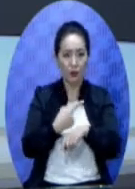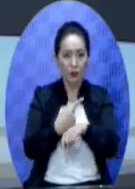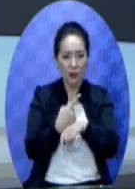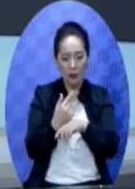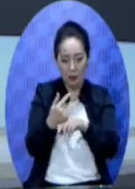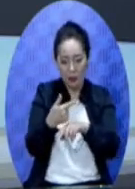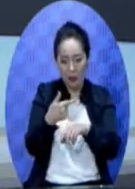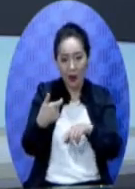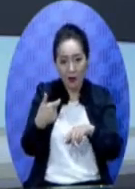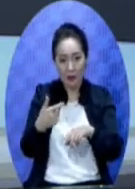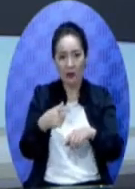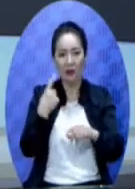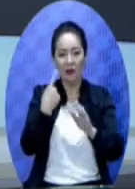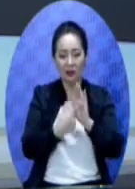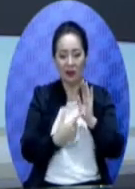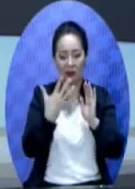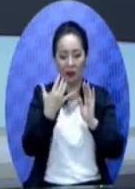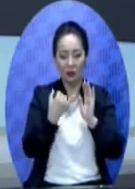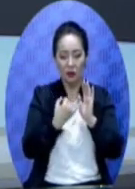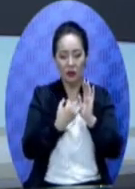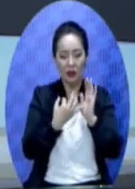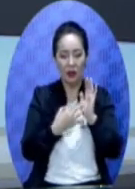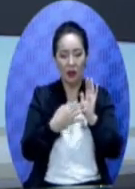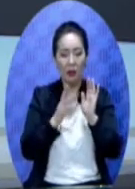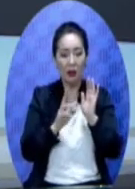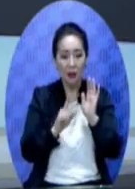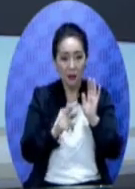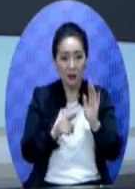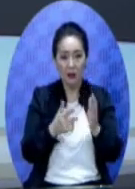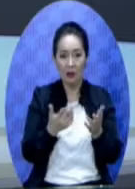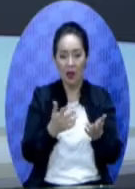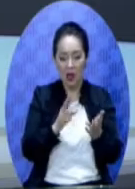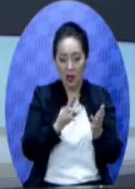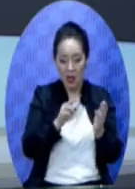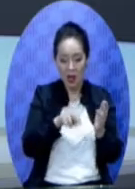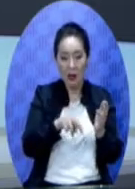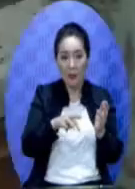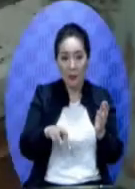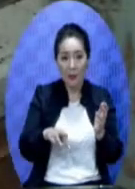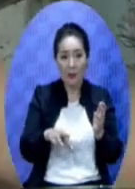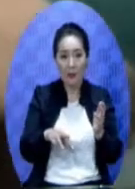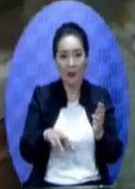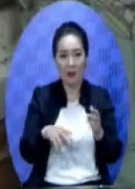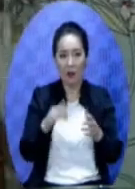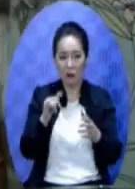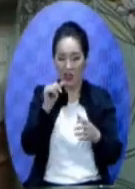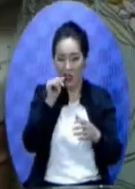багасгахад сарда 568 литр буюу хагас тон ус хэмнэх боломжтой юм.